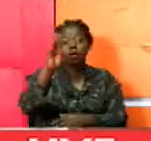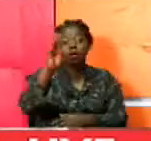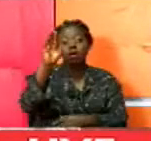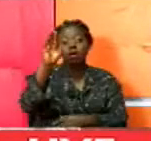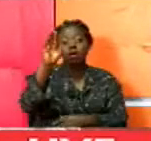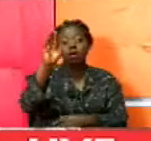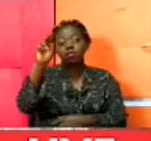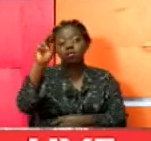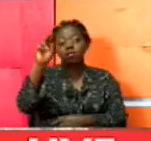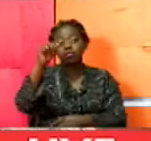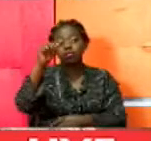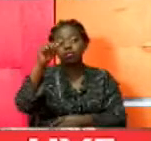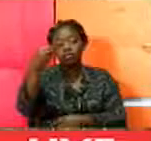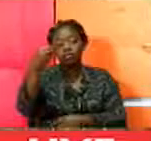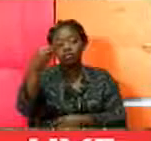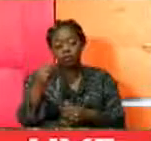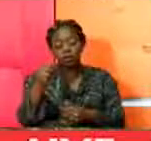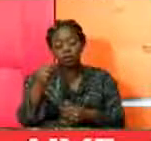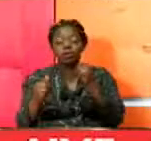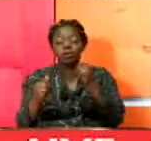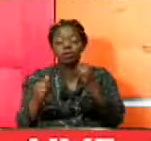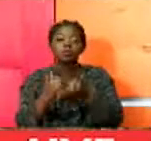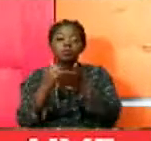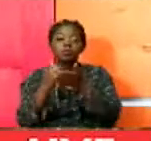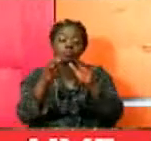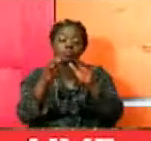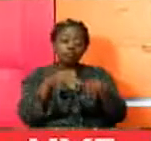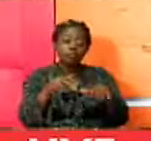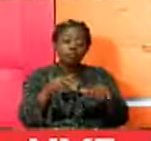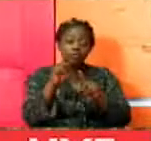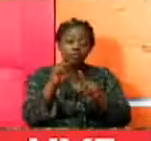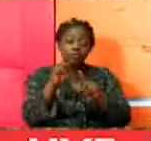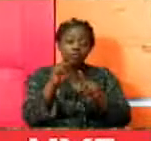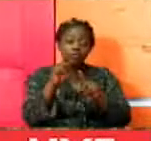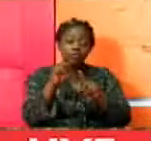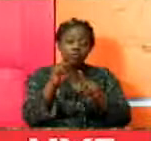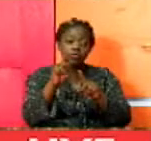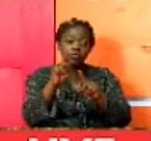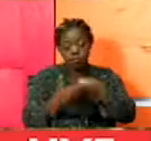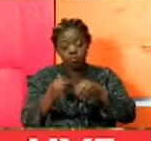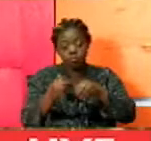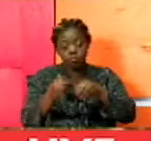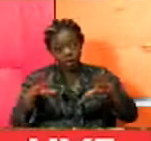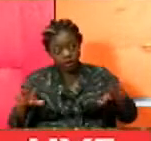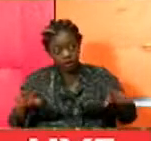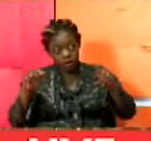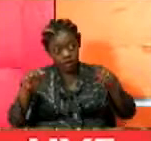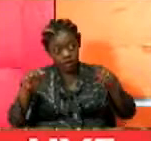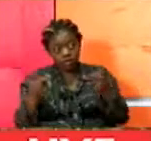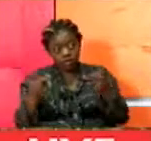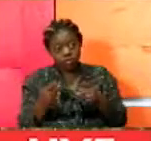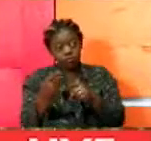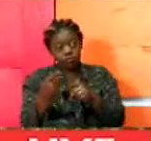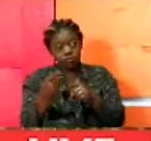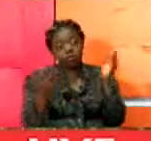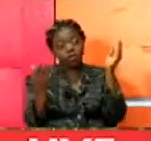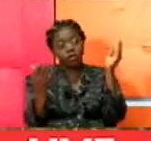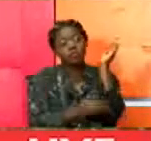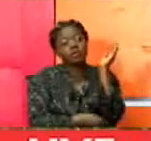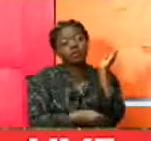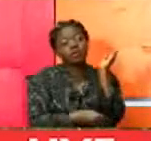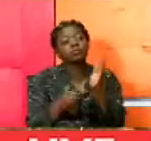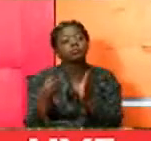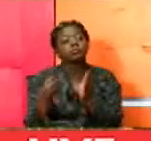abalimi n'abalunzi mu ggwanga. Ibibanja bino byonna byenguze wano ku mutala guno nnyenje byonna ssente zivudde mu Harvest